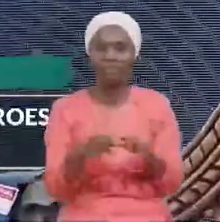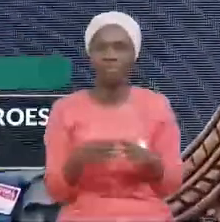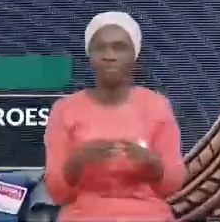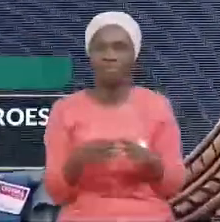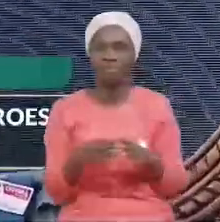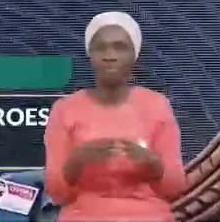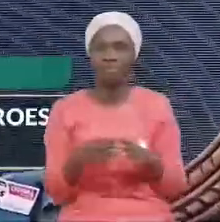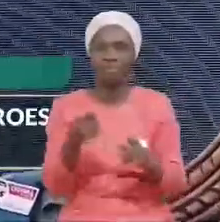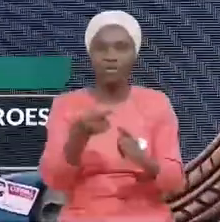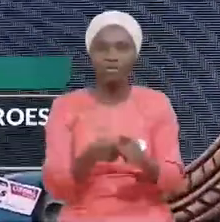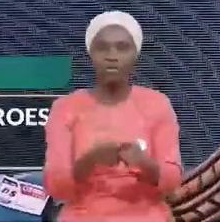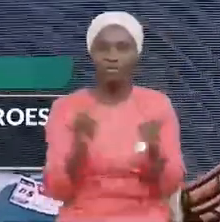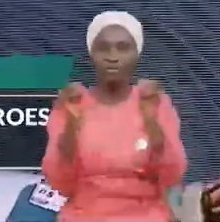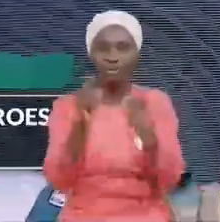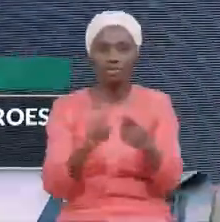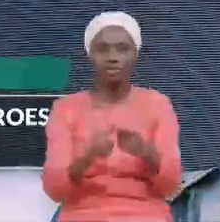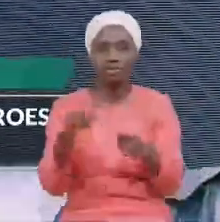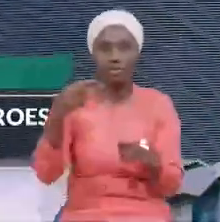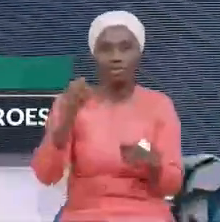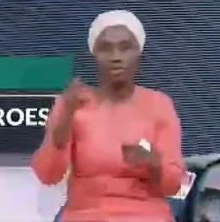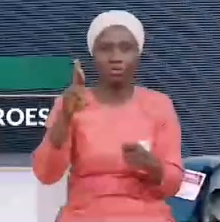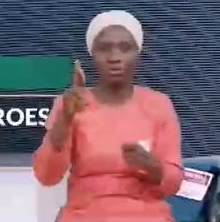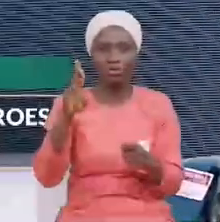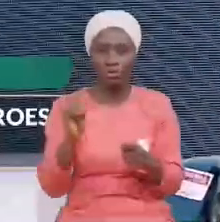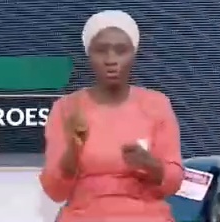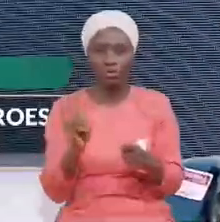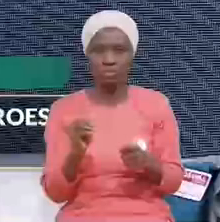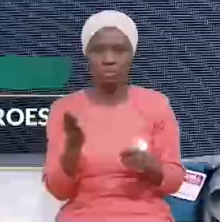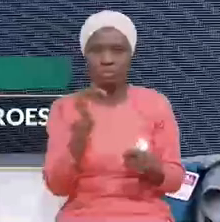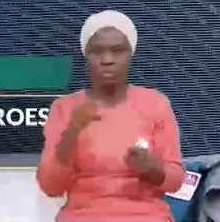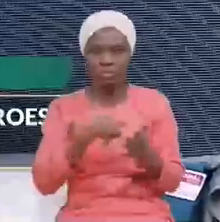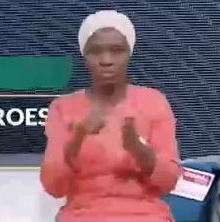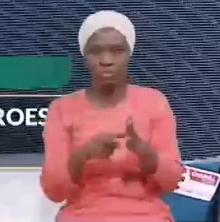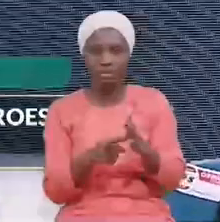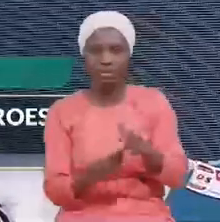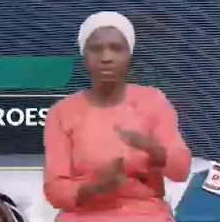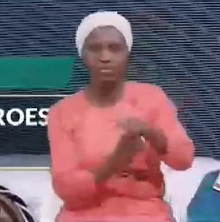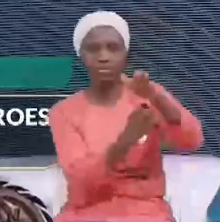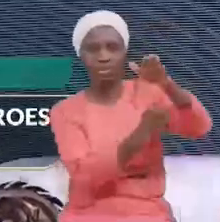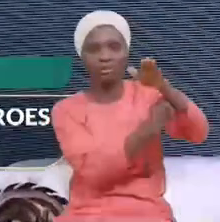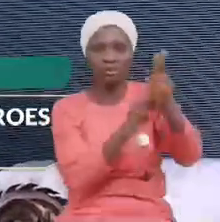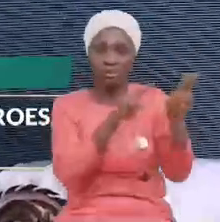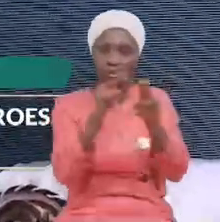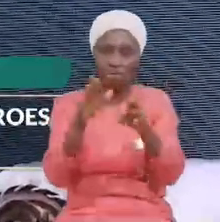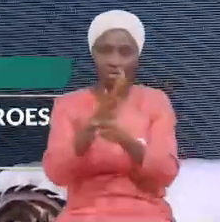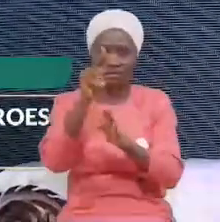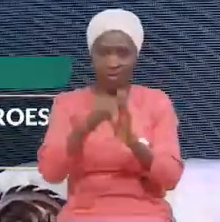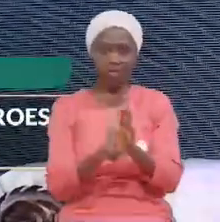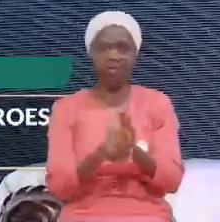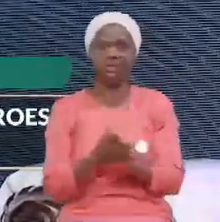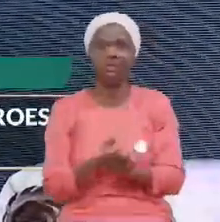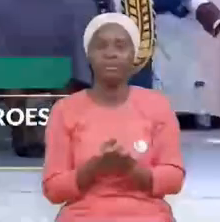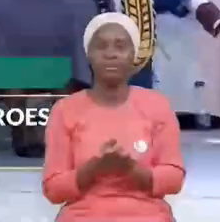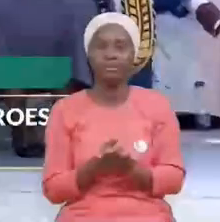Si nous voulons passer de zéro en héros, il y a donc cette vigilance fondamentale.